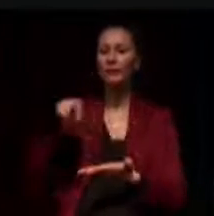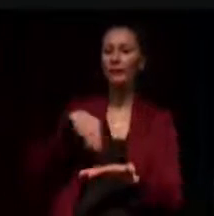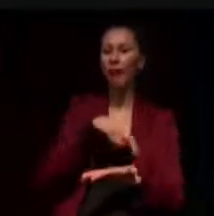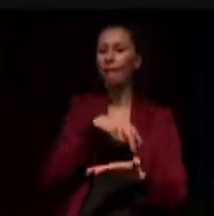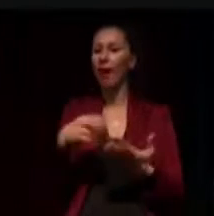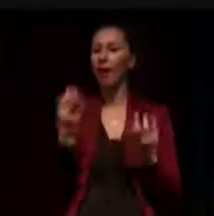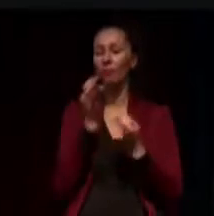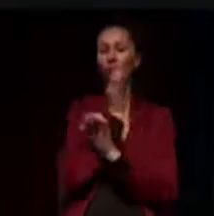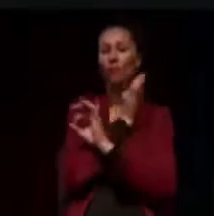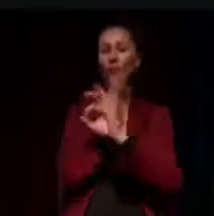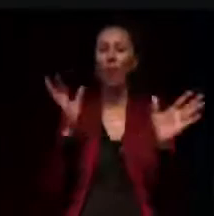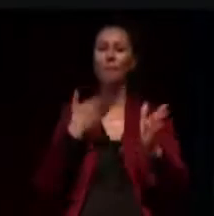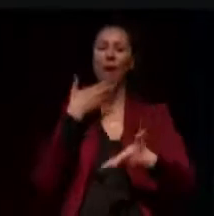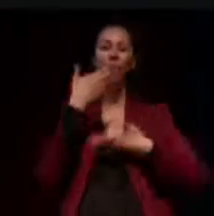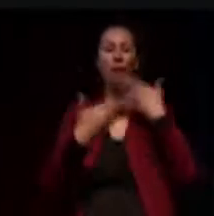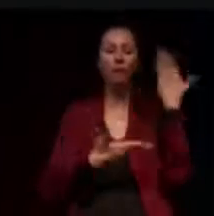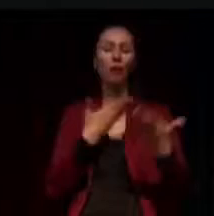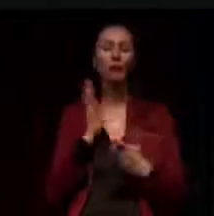çok harikaydı.